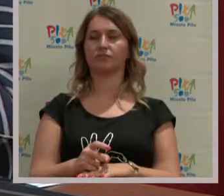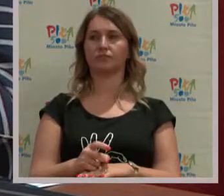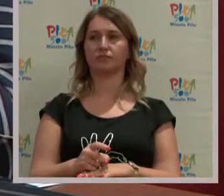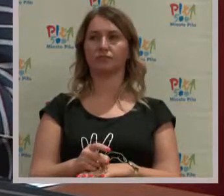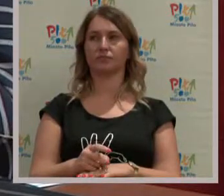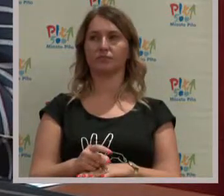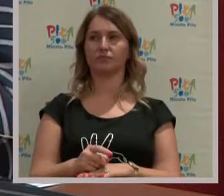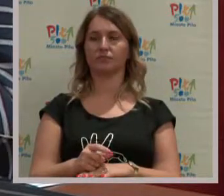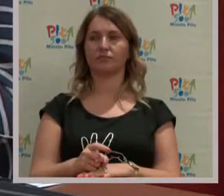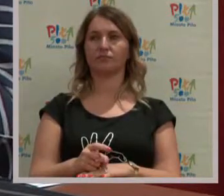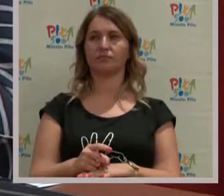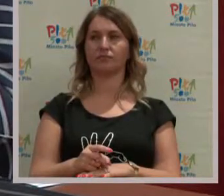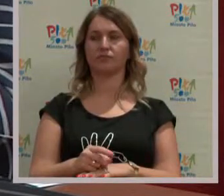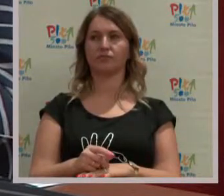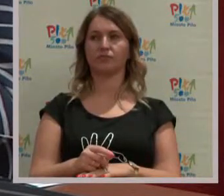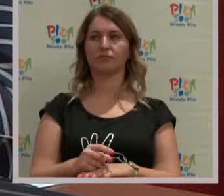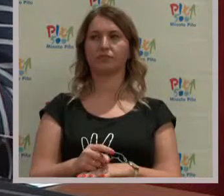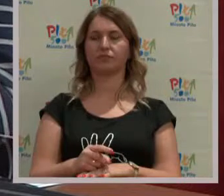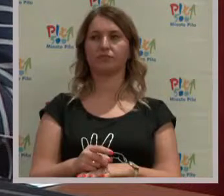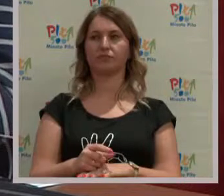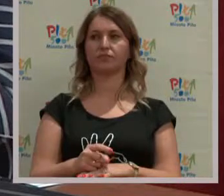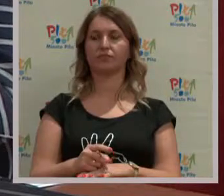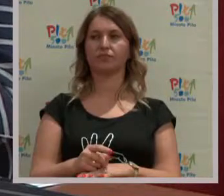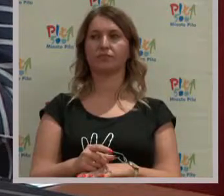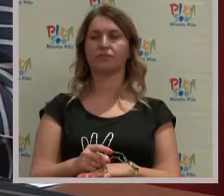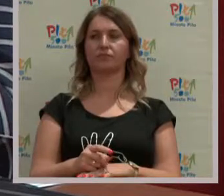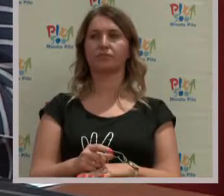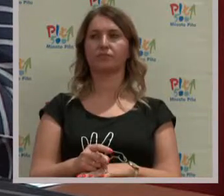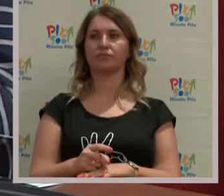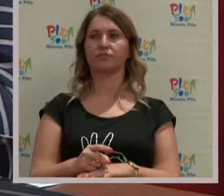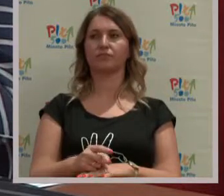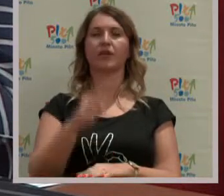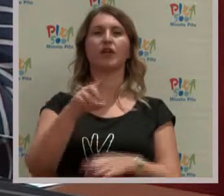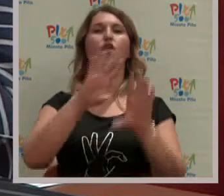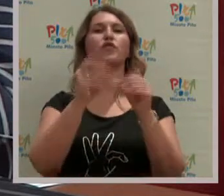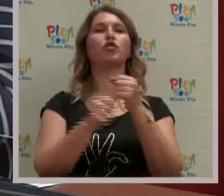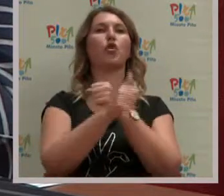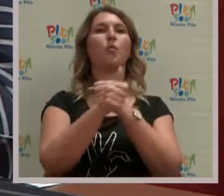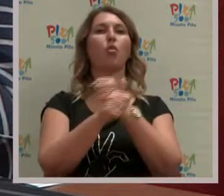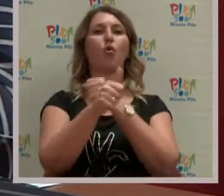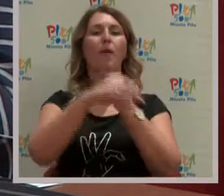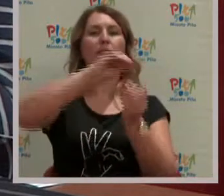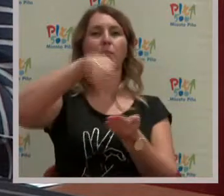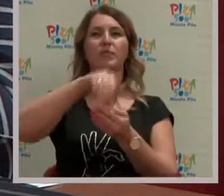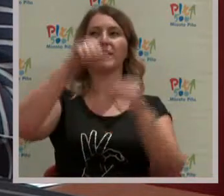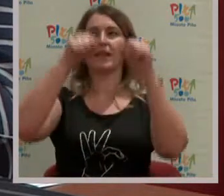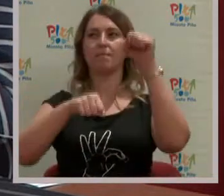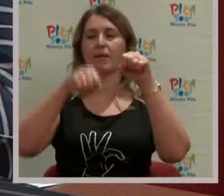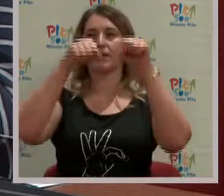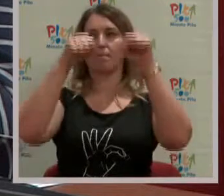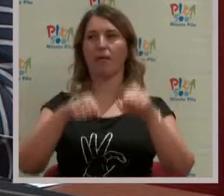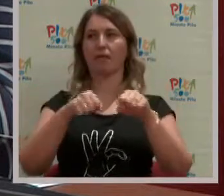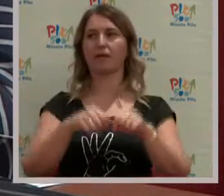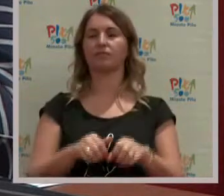z wartości oszacowanych w ramach dokumentu i umowy podpisanej z Bankiem Gospodarstwa Krajowego i rozpisane są na lata